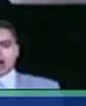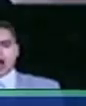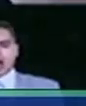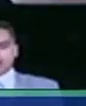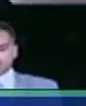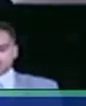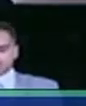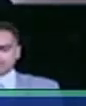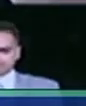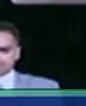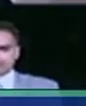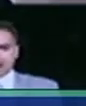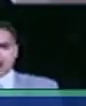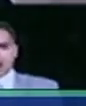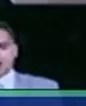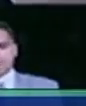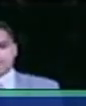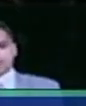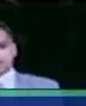في قدرات المصريين،